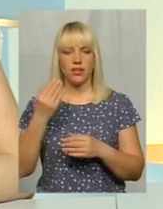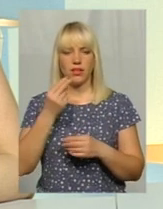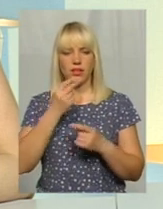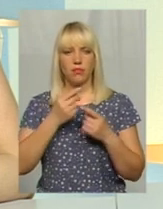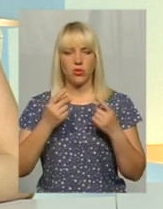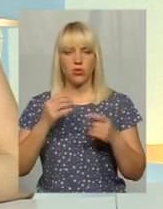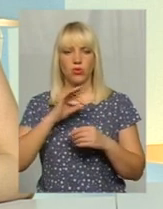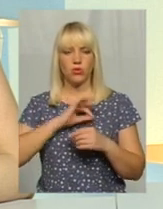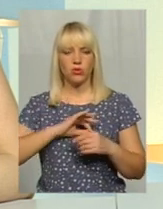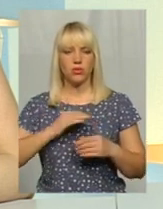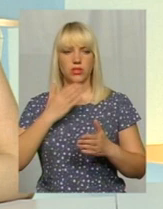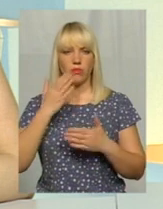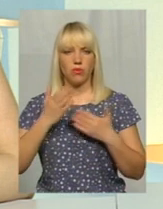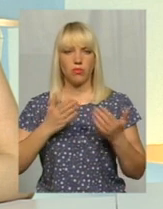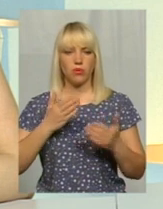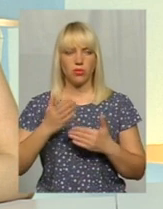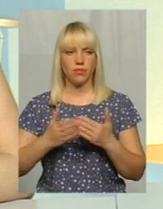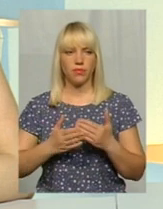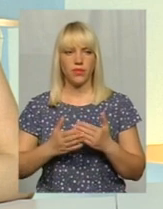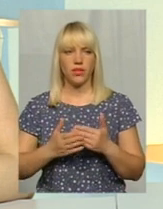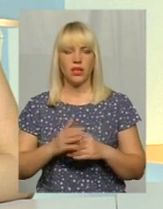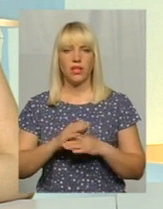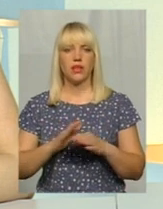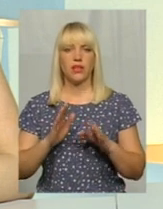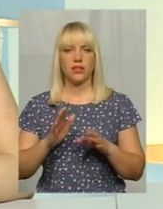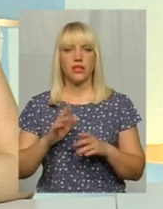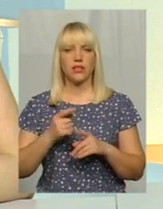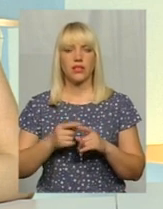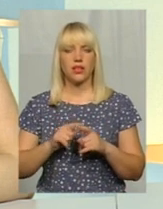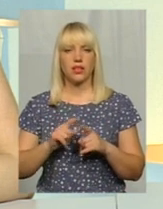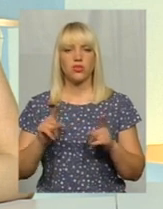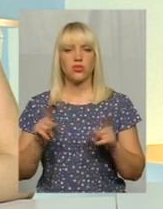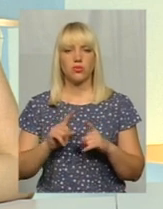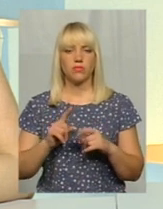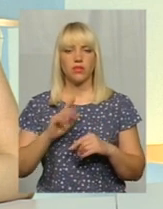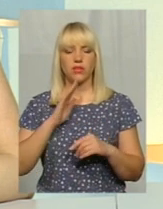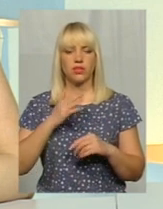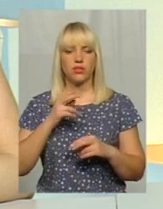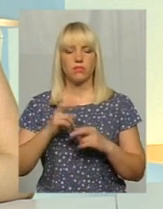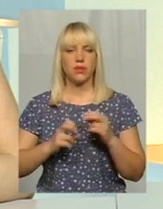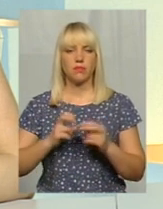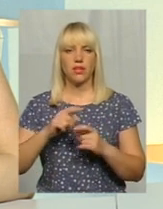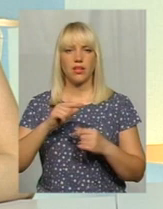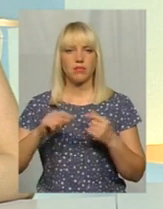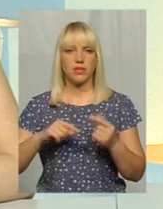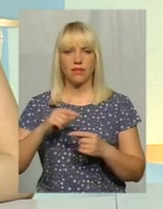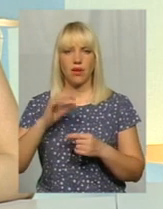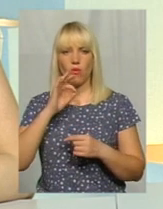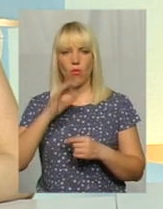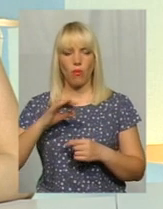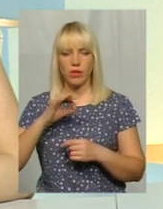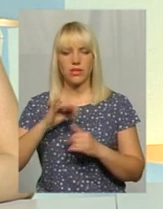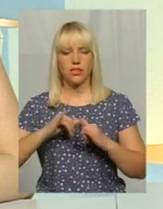користується попитом і на закордонних ринках. Тому ми тільки за те, щоб наші підприємці області розвивалися,